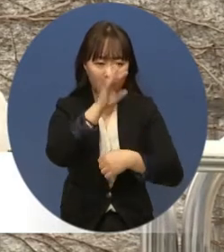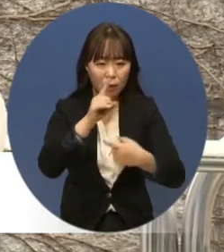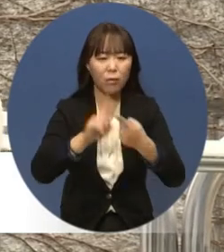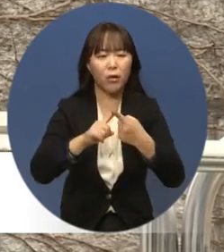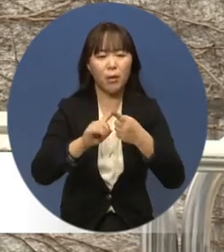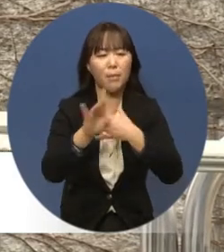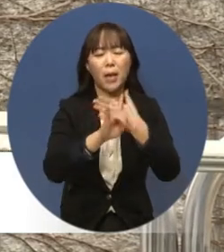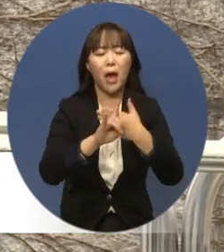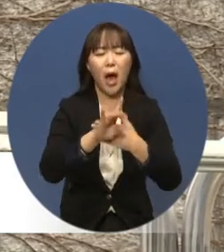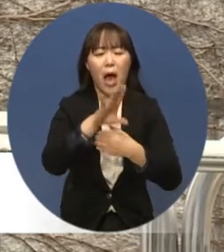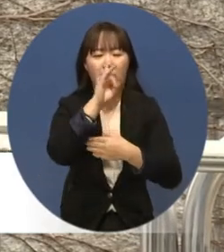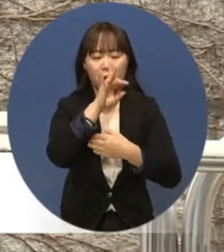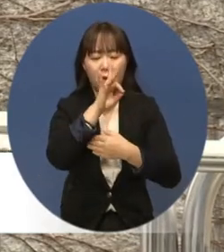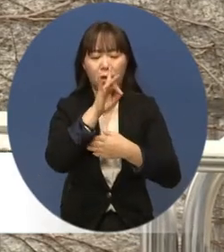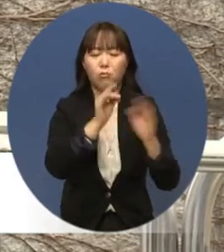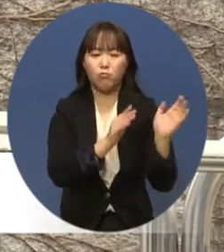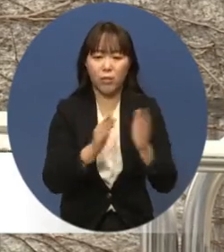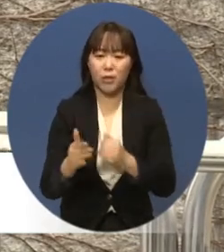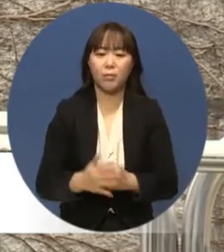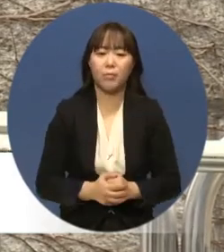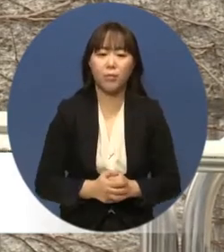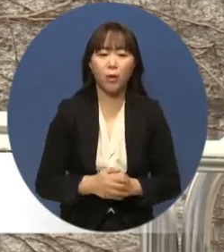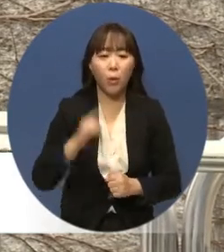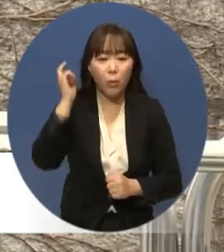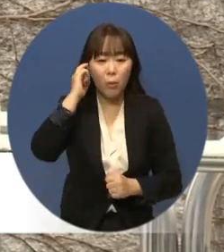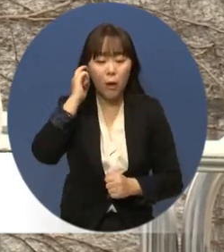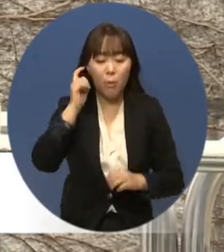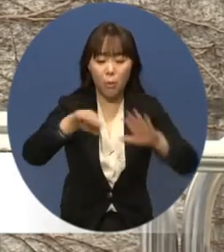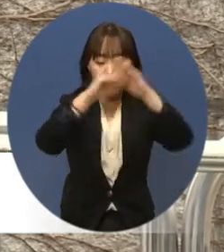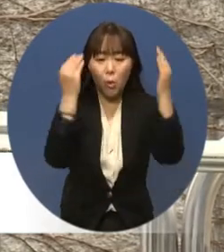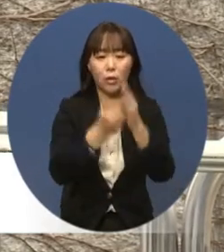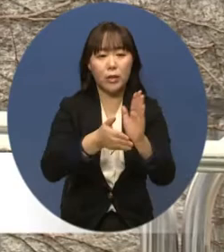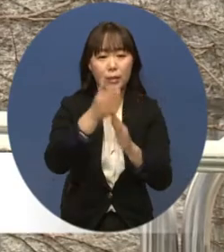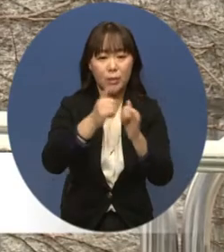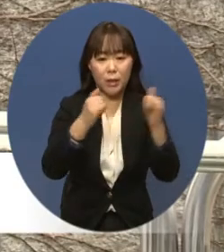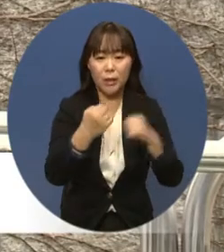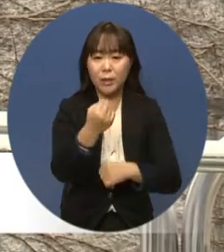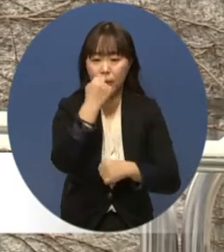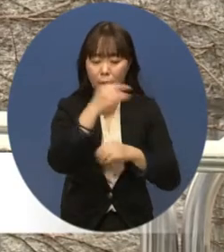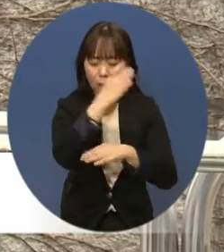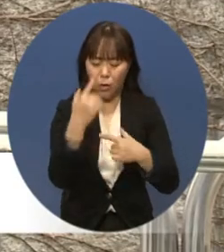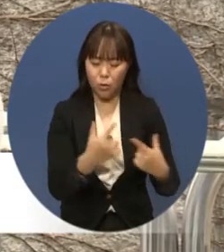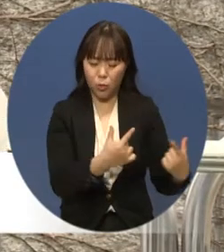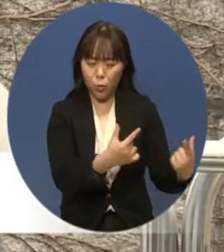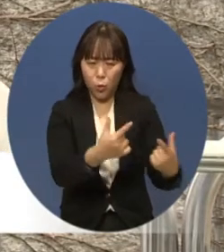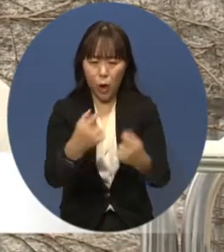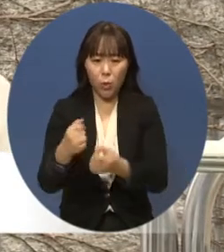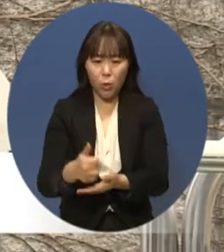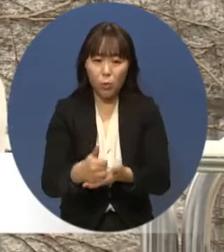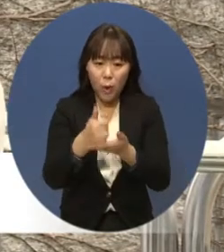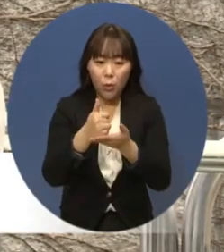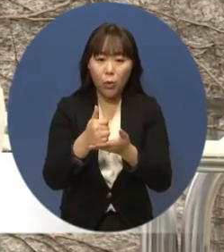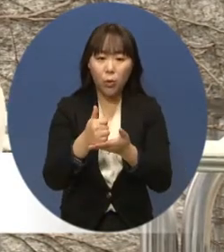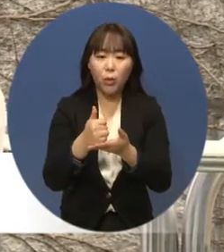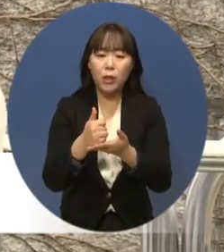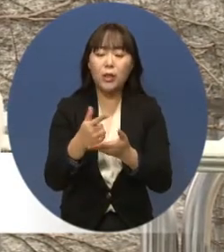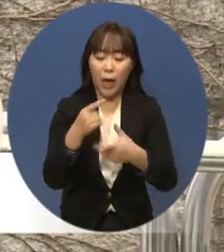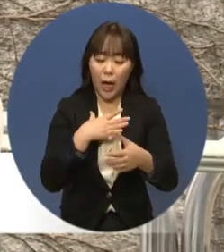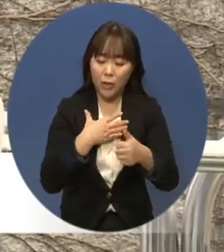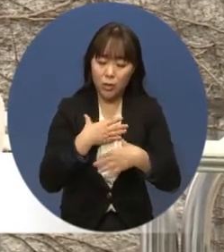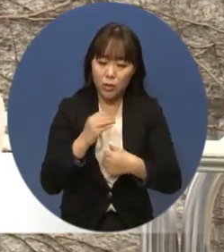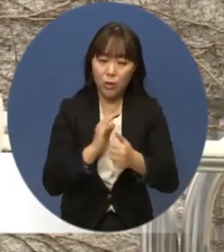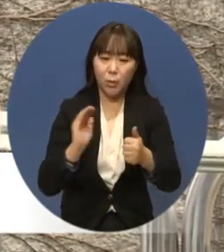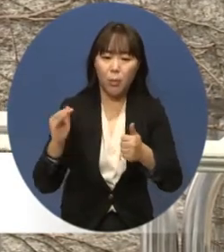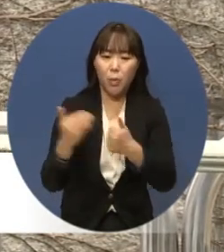이렇게 핑계대지 못하게 만드는 것입니다. 왜냐하면 모든 시민들의 생명은 동등하게 존엄하고 동등하게 그